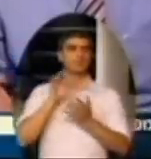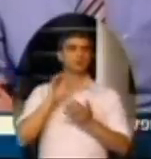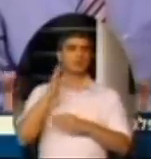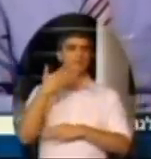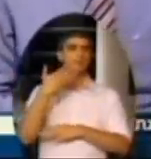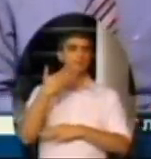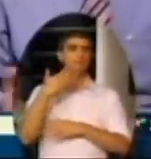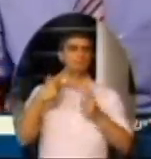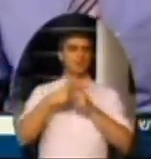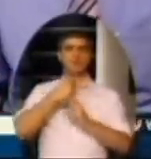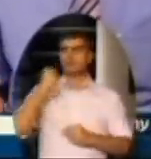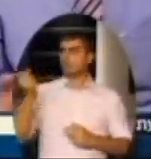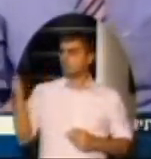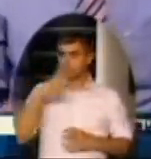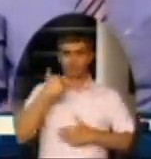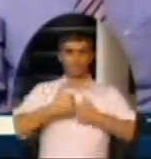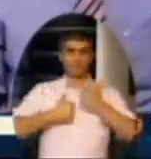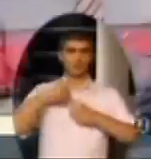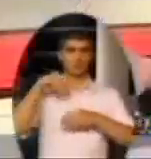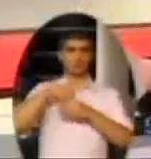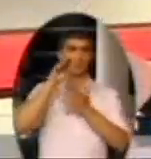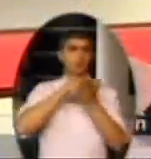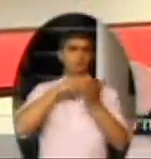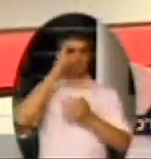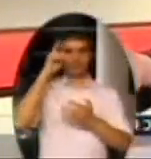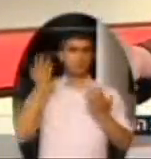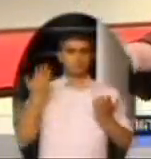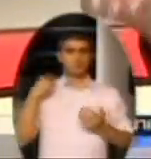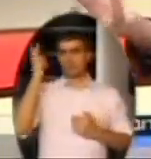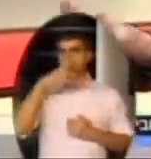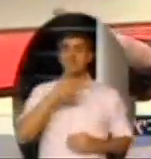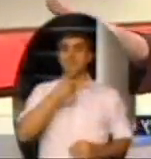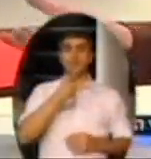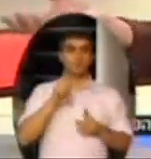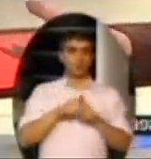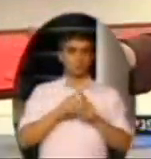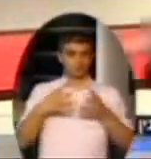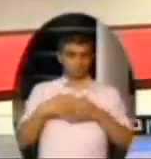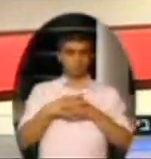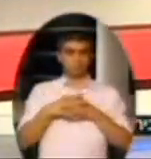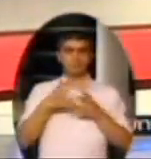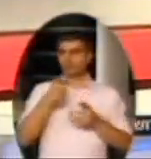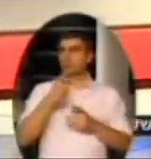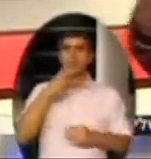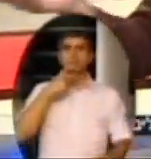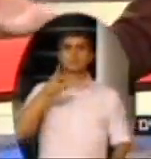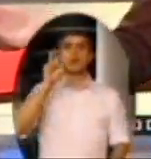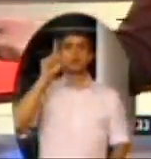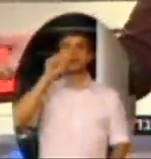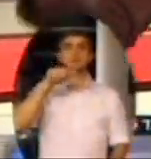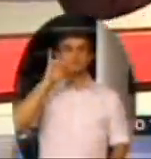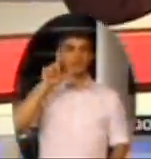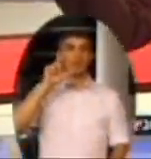הלאומי כל ההבדל בינם לבין שבו והתמודדו בתוך רשימת הליכוד אני לא כלכך מבינה אתה אומר אם הם בשרו של הליכוד אוזי לנדה הוא